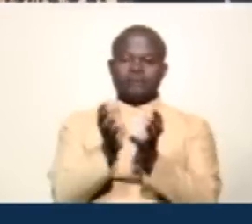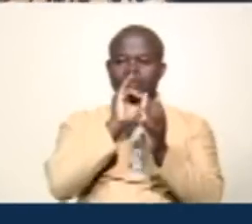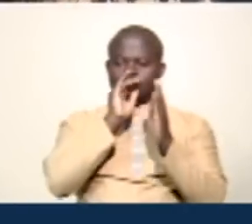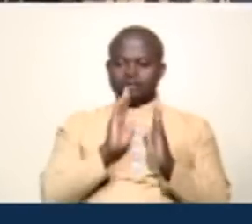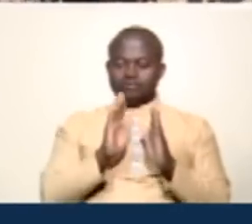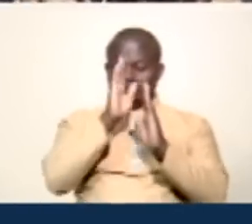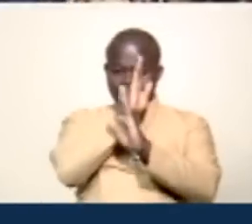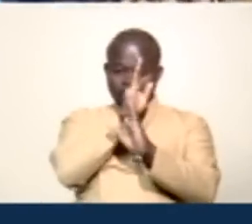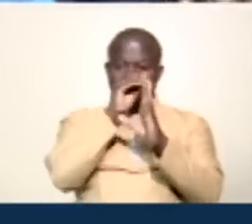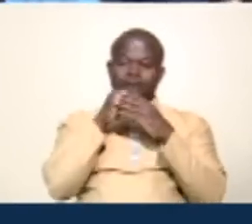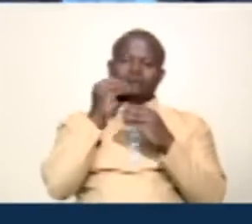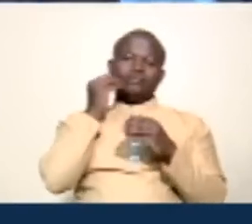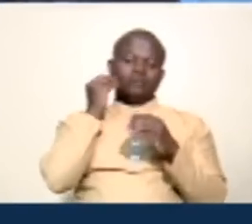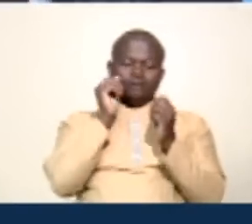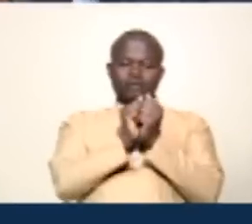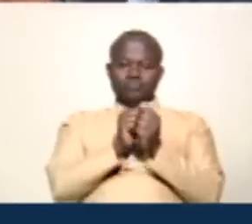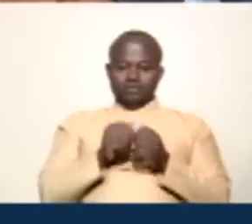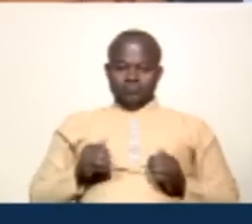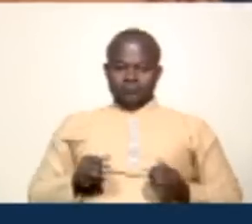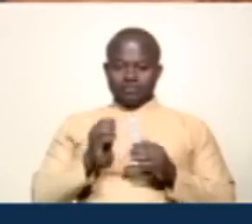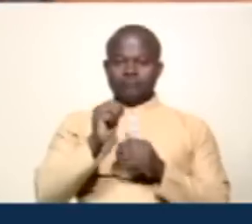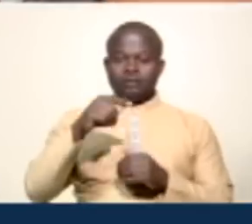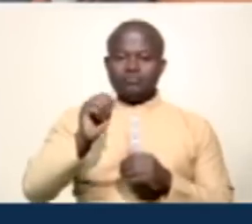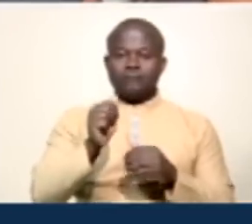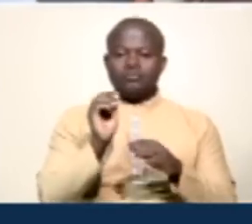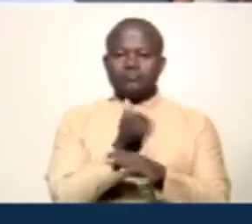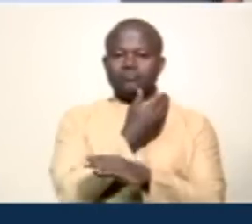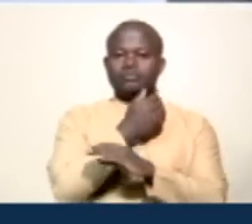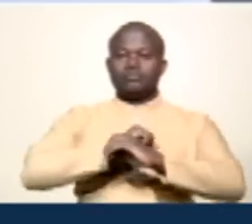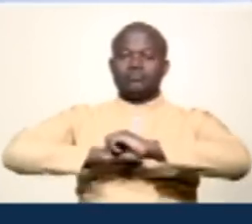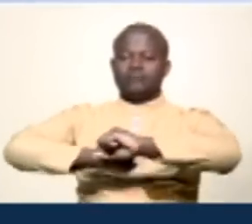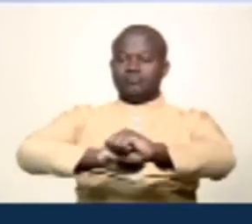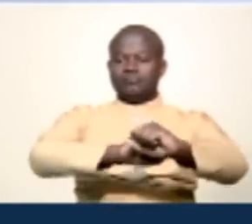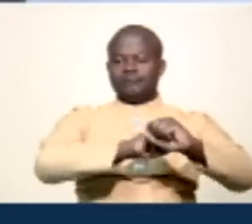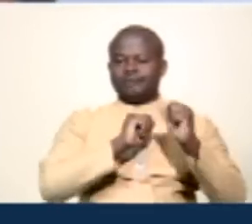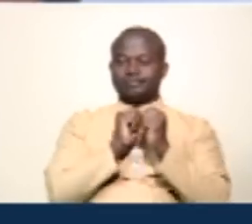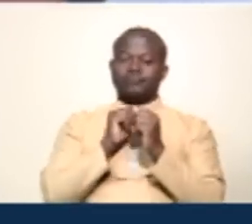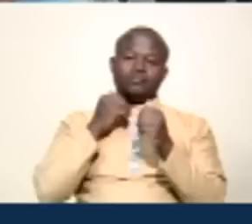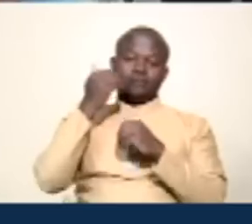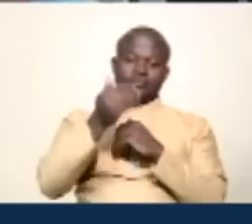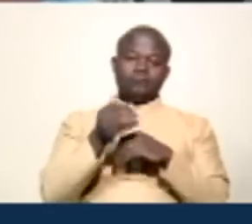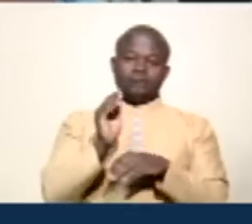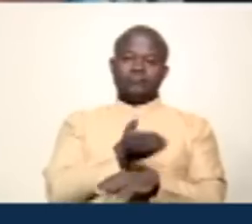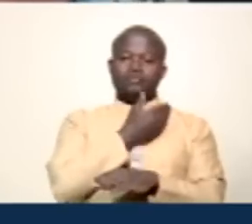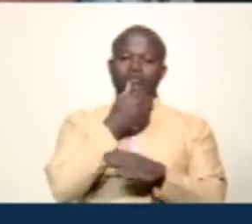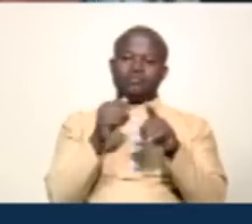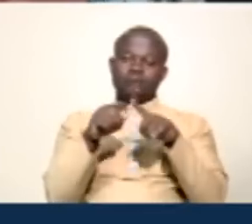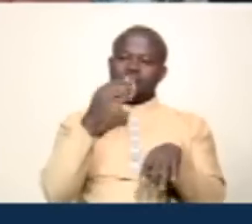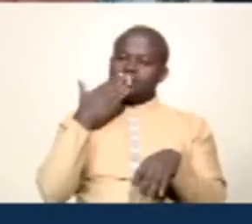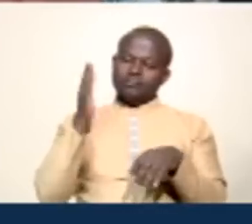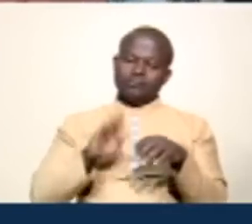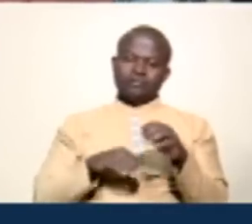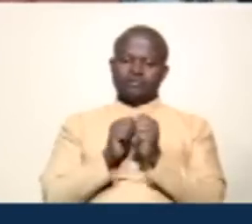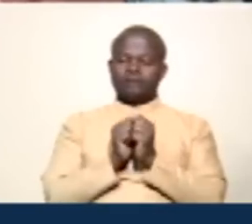Abatutsi bari bihishe mu ngo no muri ruhurura ya mazi kuhava bakarindirwa umutekano nyuma yo kuhava bishwe